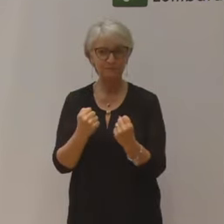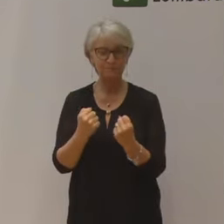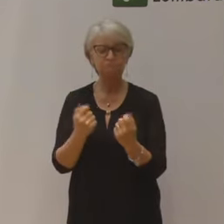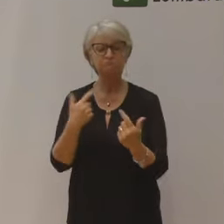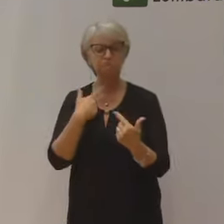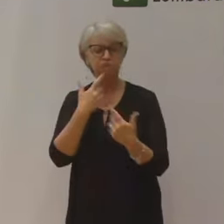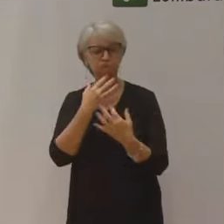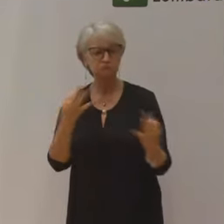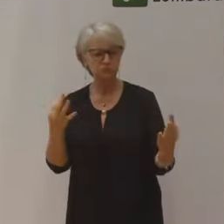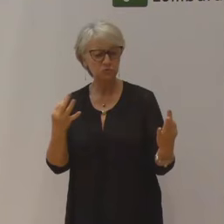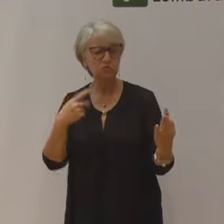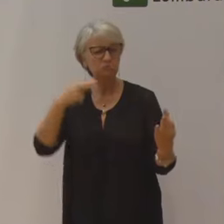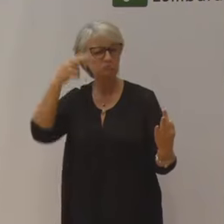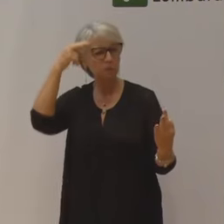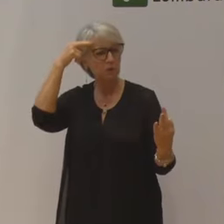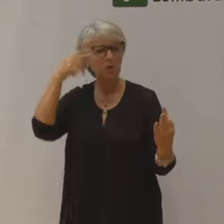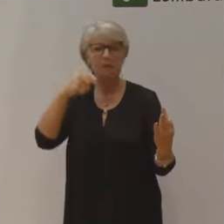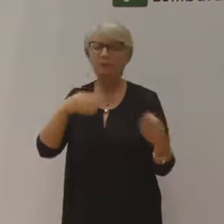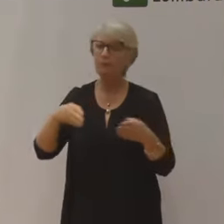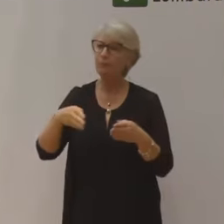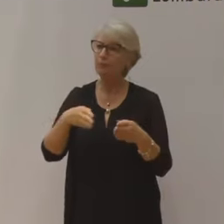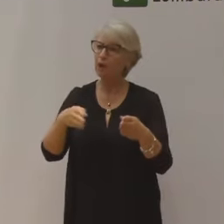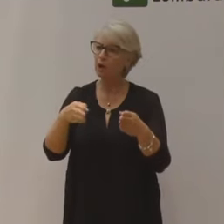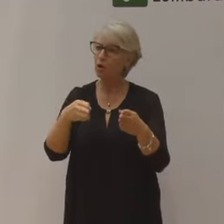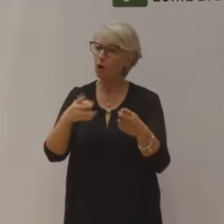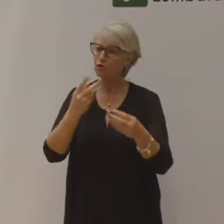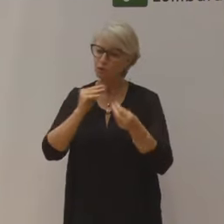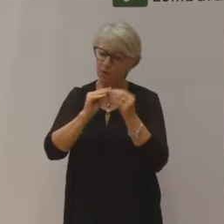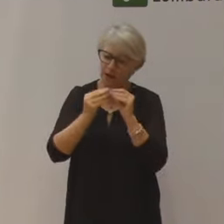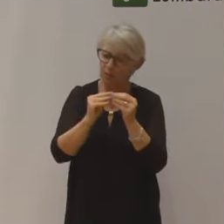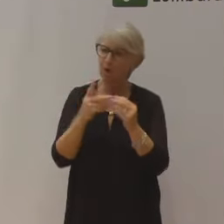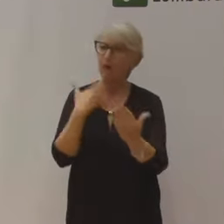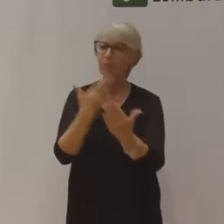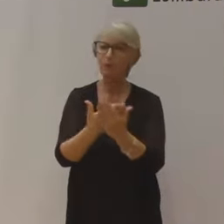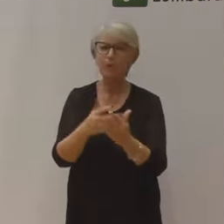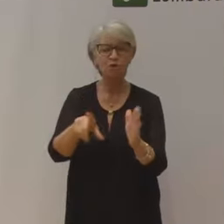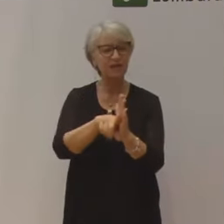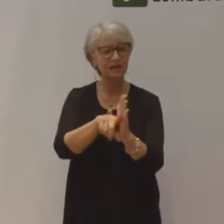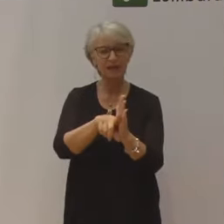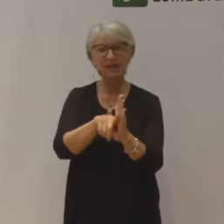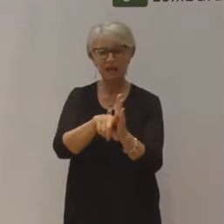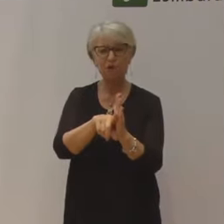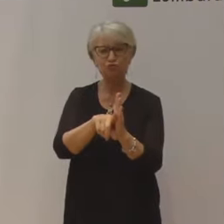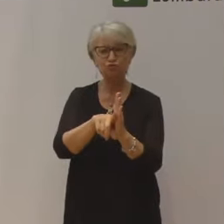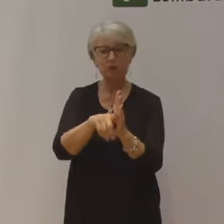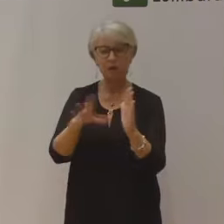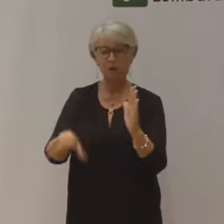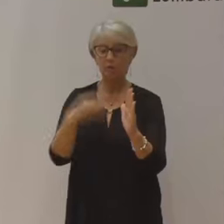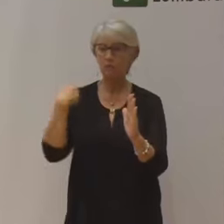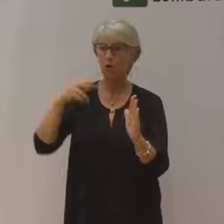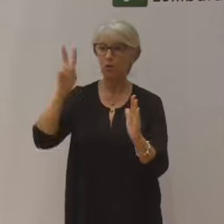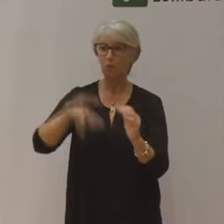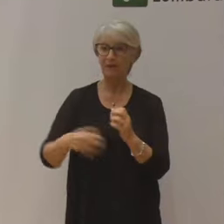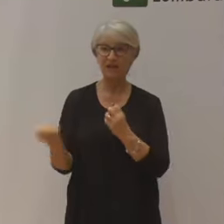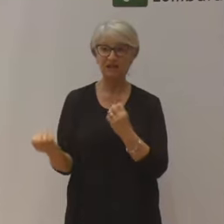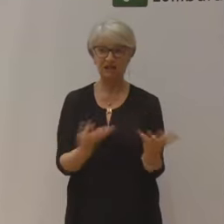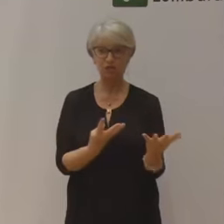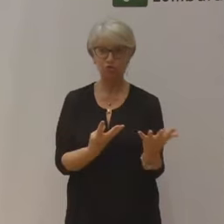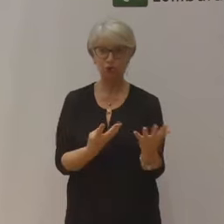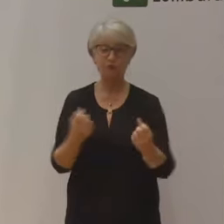corretto ricordare che il percorso che ha portato all'elaborazione della proposta di legge ha avuto inizio nel 2019